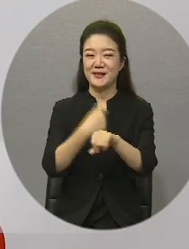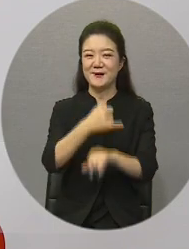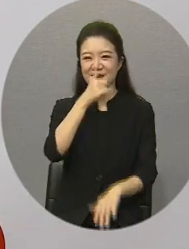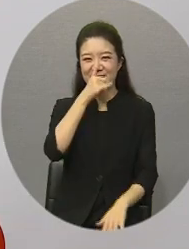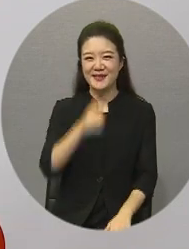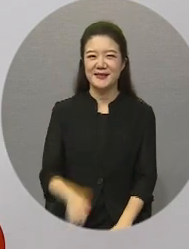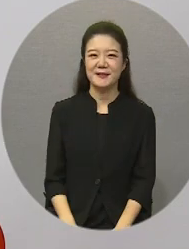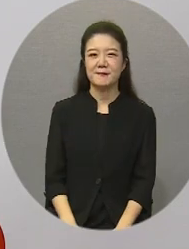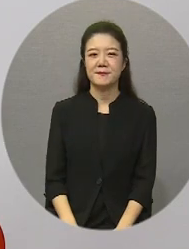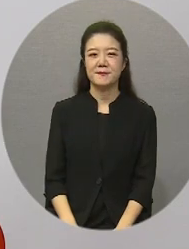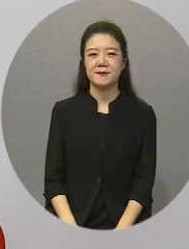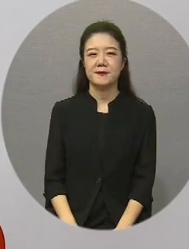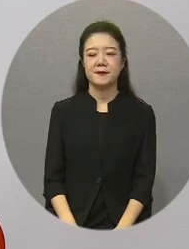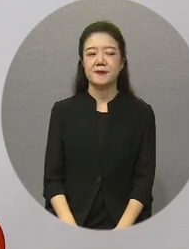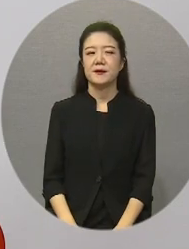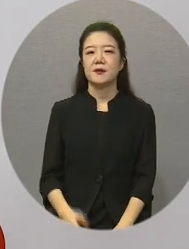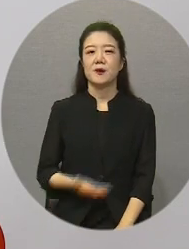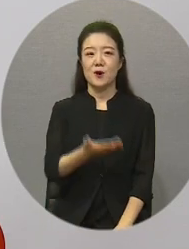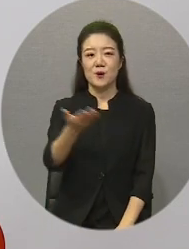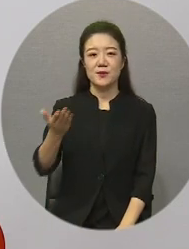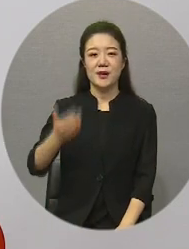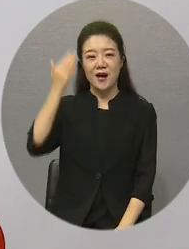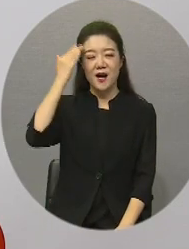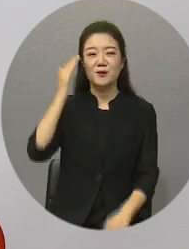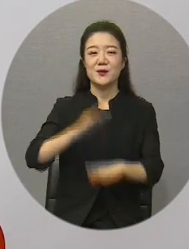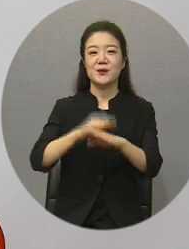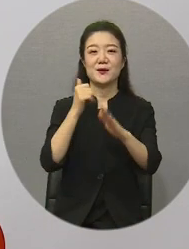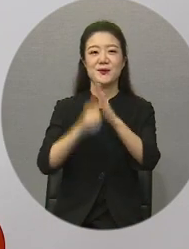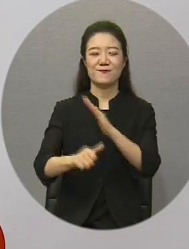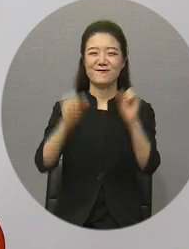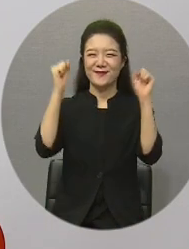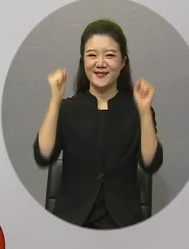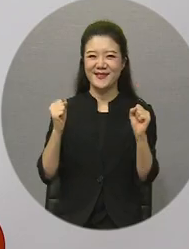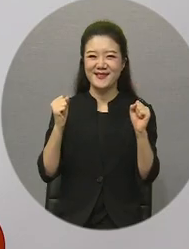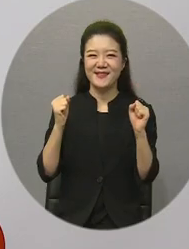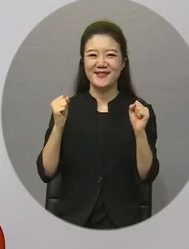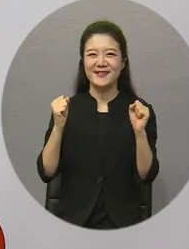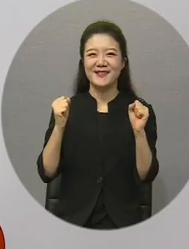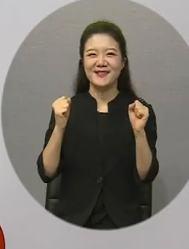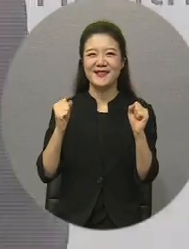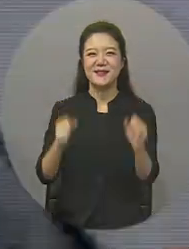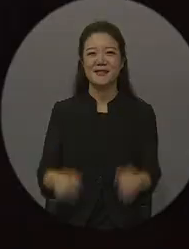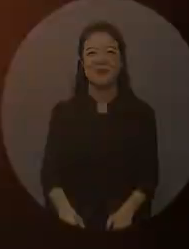하고 있습니다. 도쿄 패럴림픽 대한민국 선수단 여러분, 화이팅!